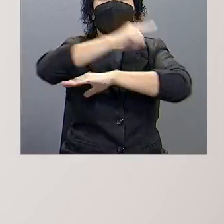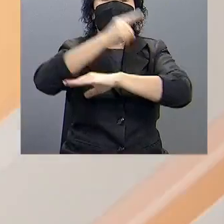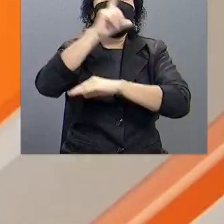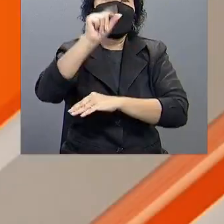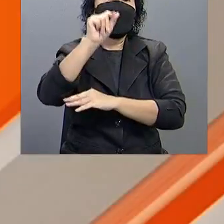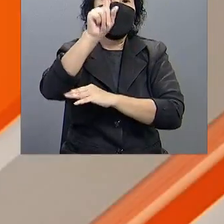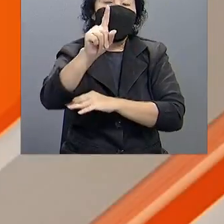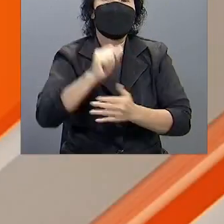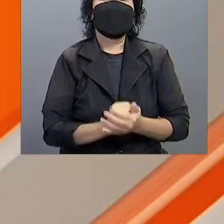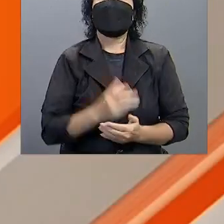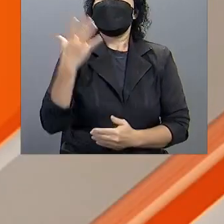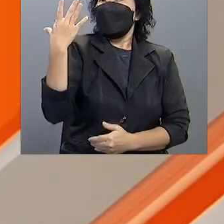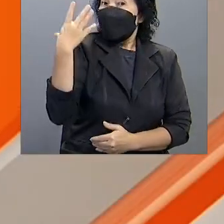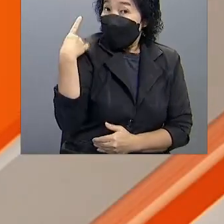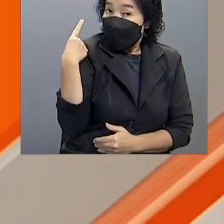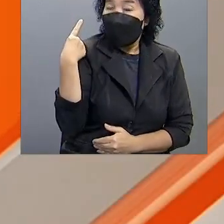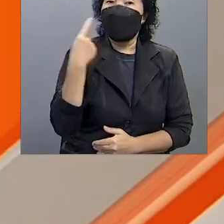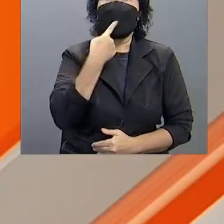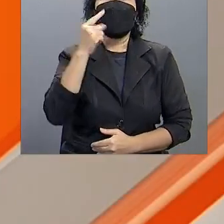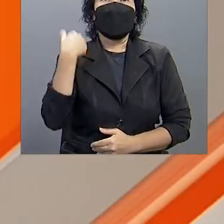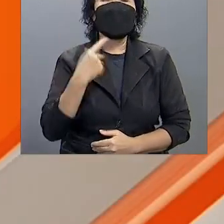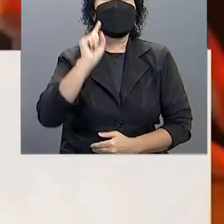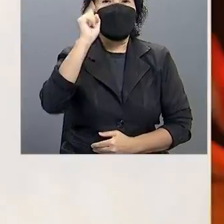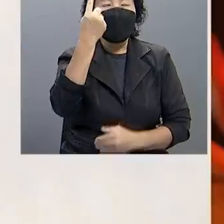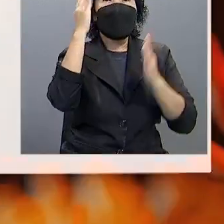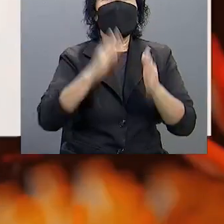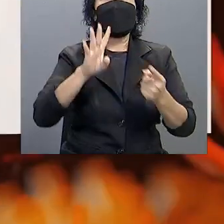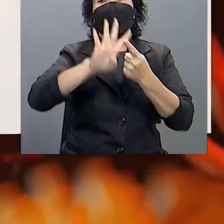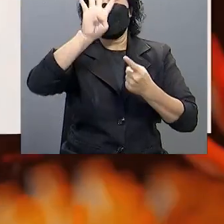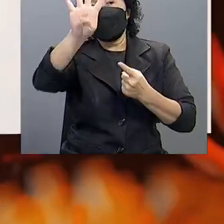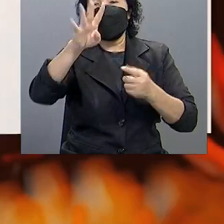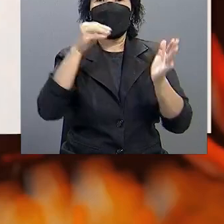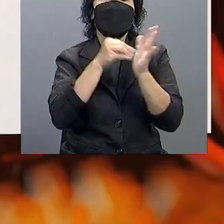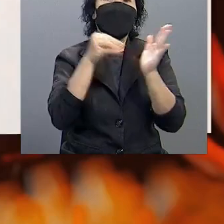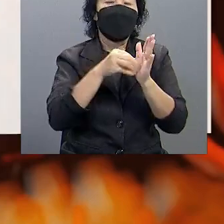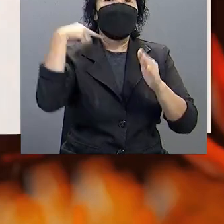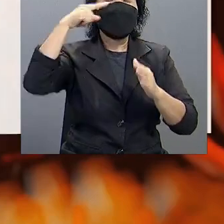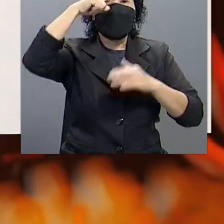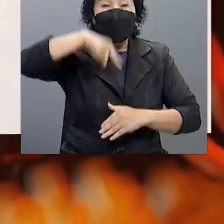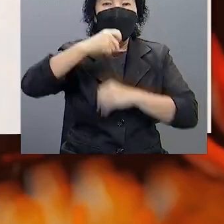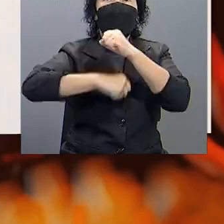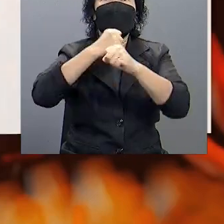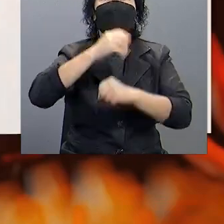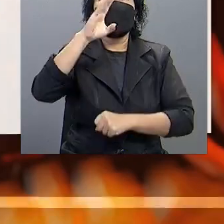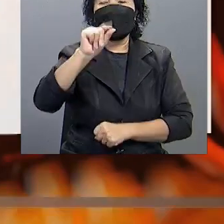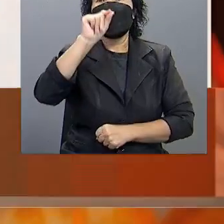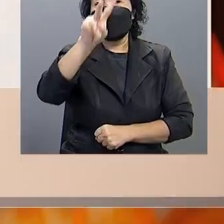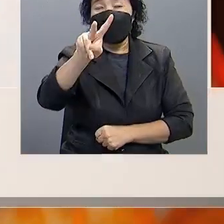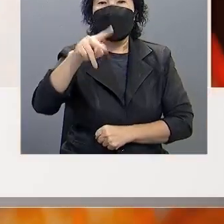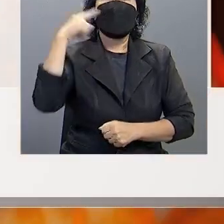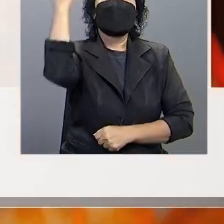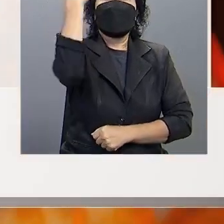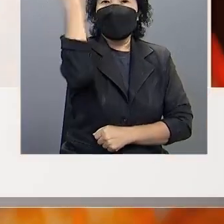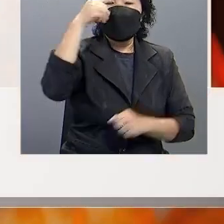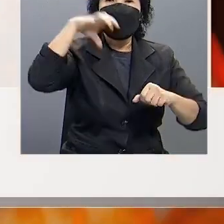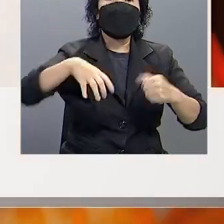นี้ก็มีรายงานพบผู้ป่วยรายที่4ที่กรุงเทพมหานครเป็นหญิงไทยวัย22ปีที่มีประวัติเสี่ยงไปเที่ยวสถานบันเทิงและมี